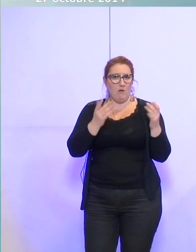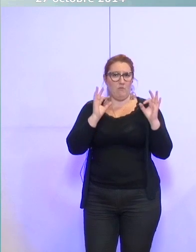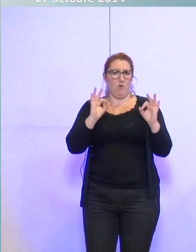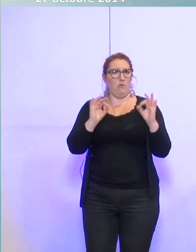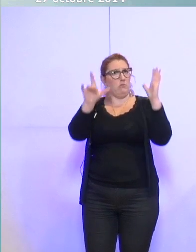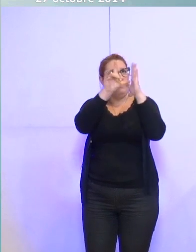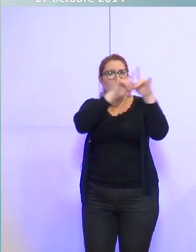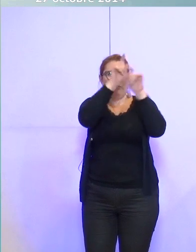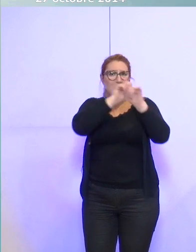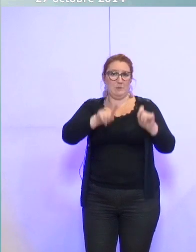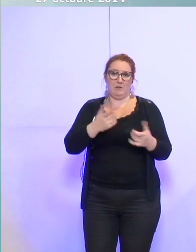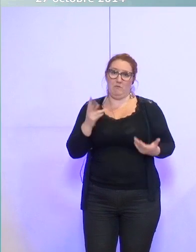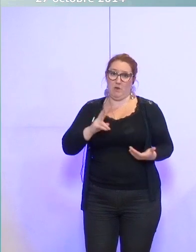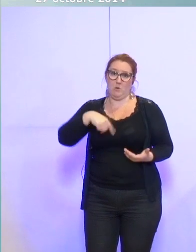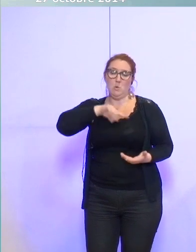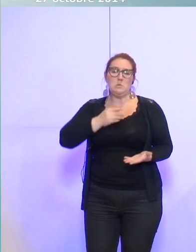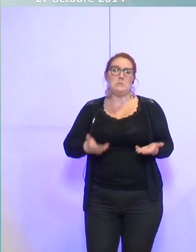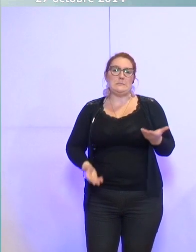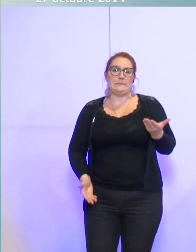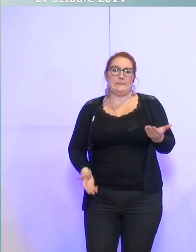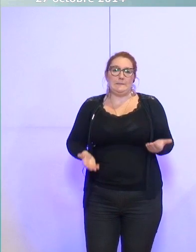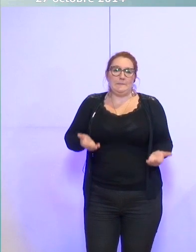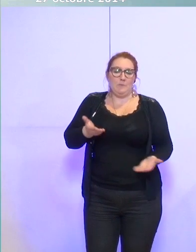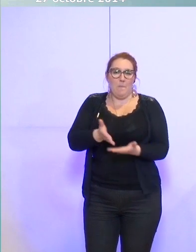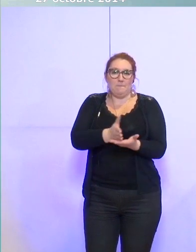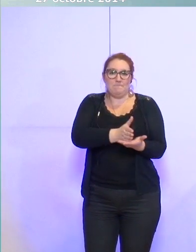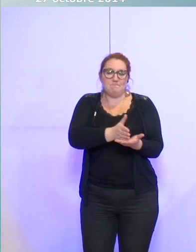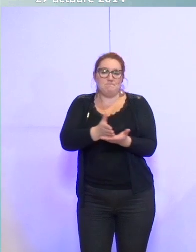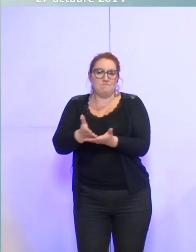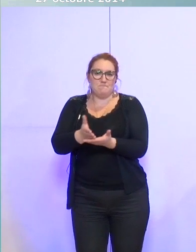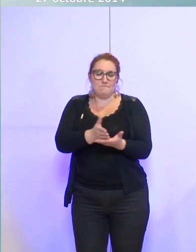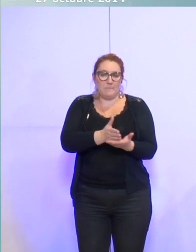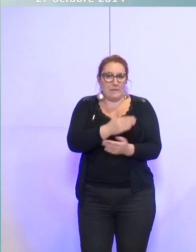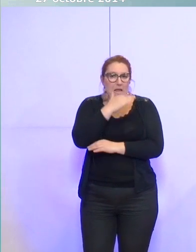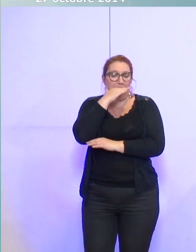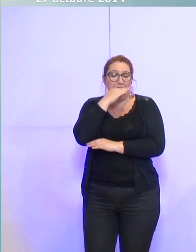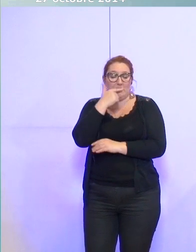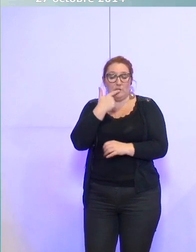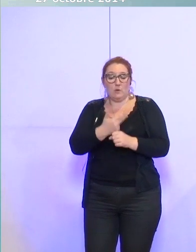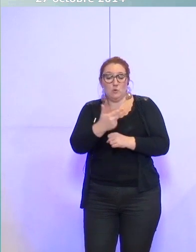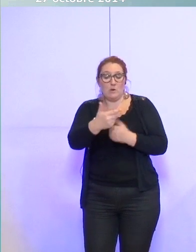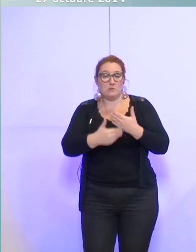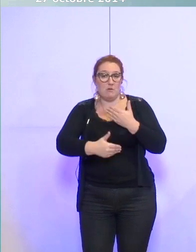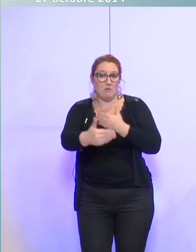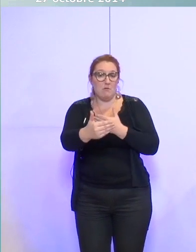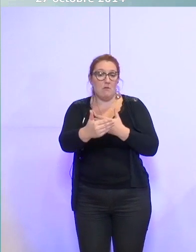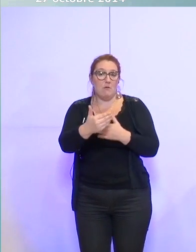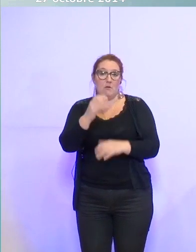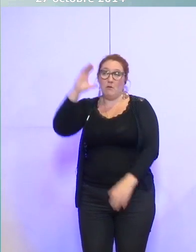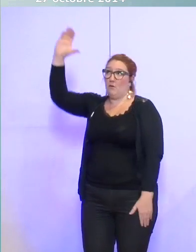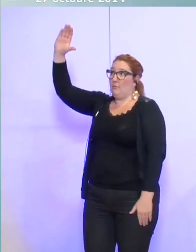brèche. Cette baisse de dotation dans les trois prochaines années va avoir un impact massif à la fois sur